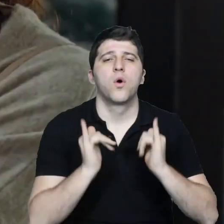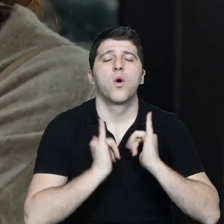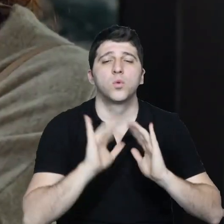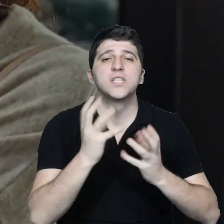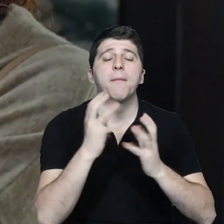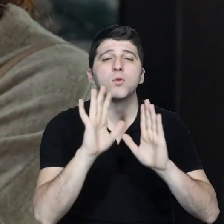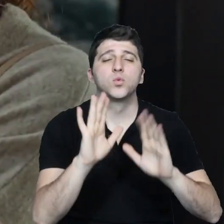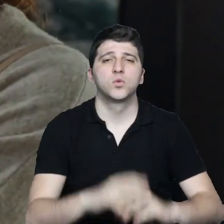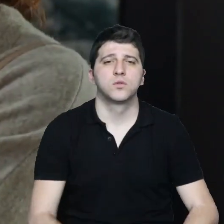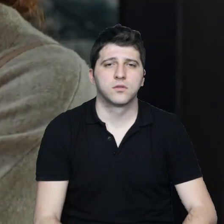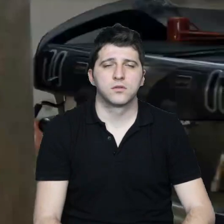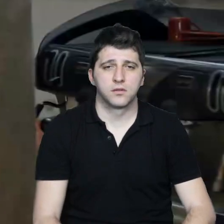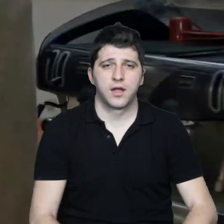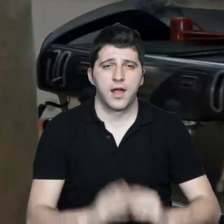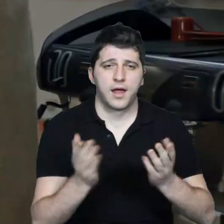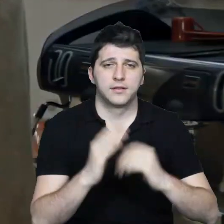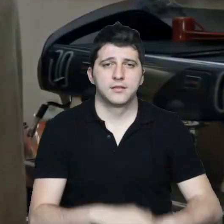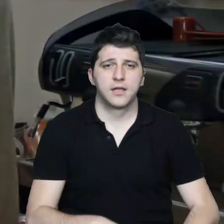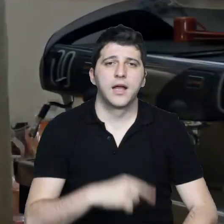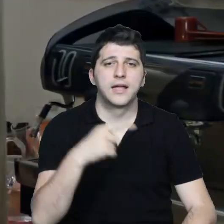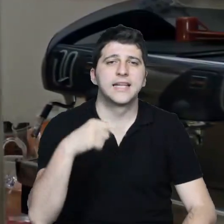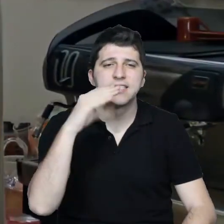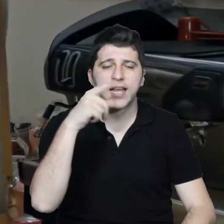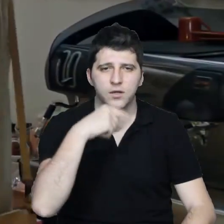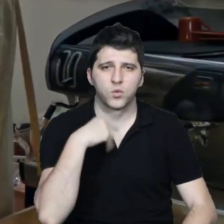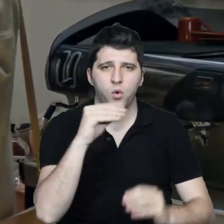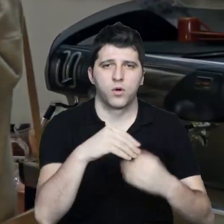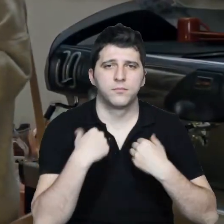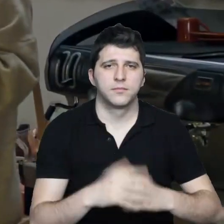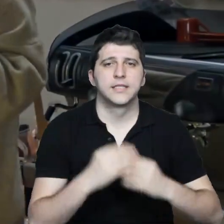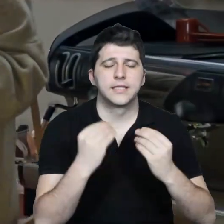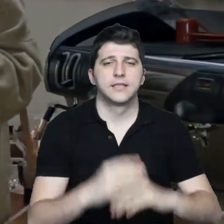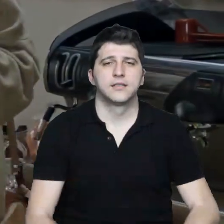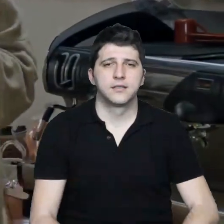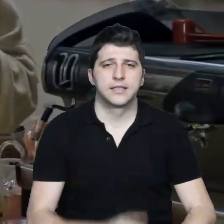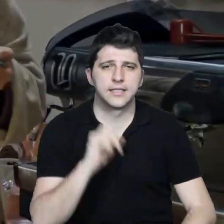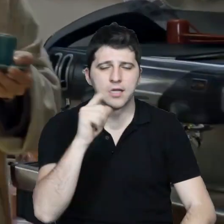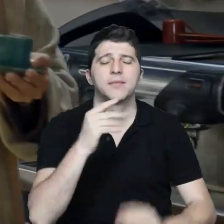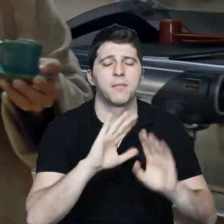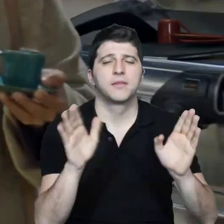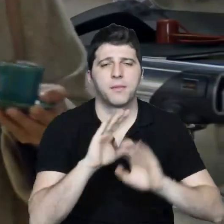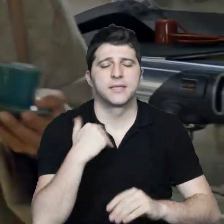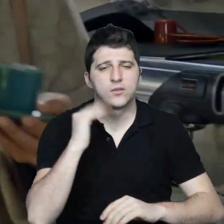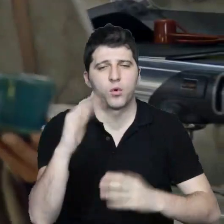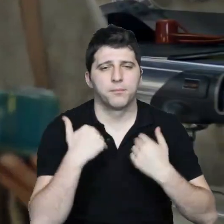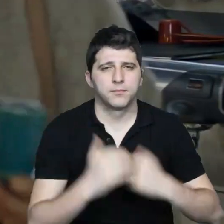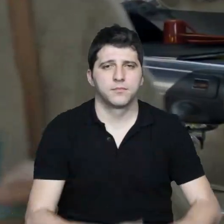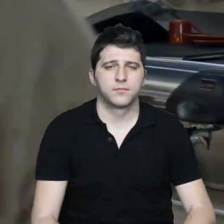yanma. Hadi ay kek de yaptım koyuyorum. Hadi Kezban. Tamam gidiyorum.